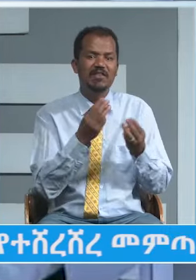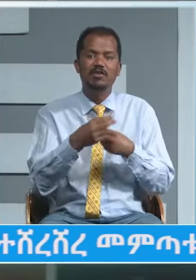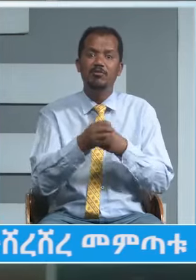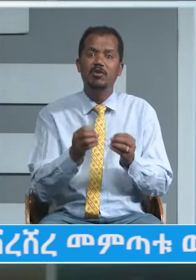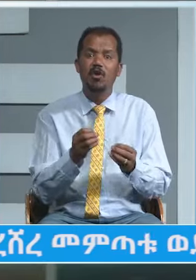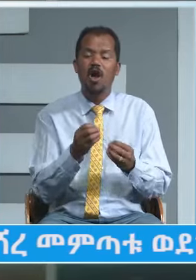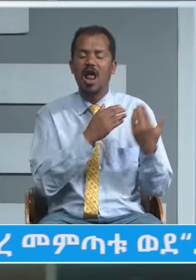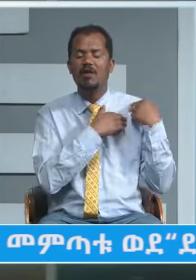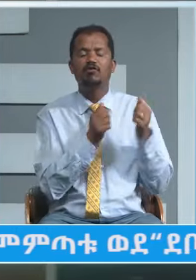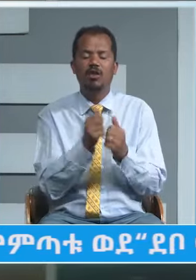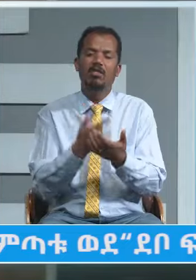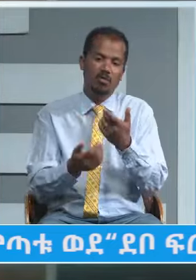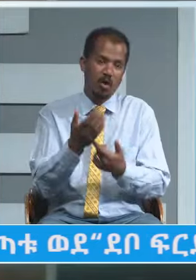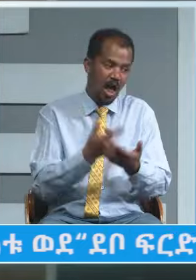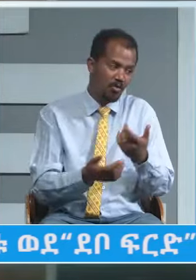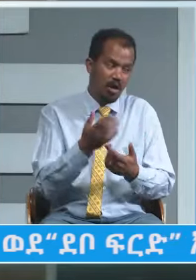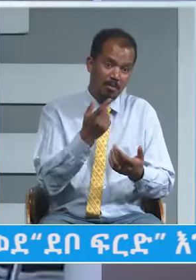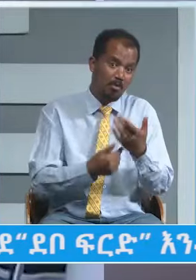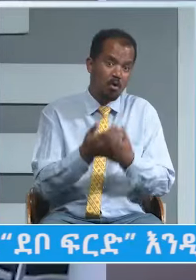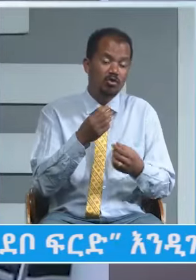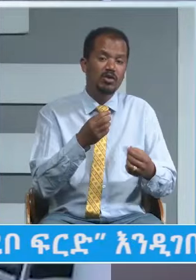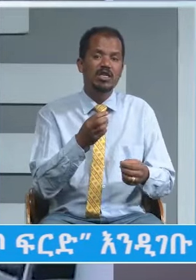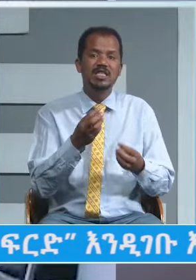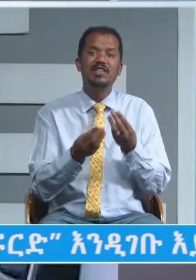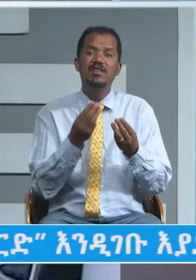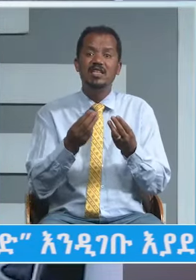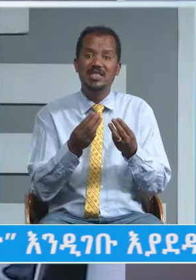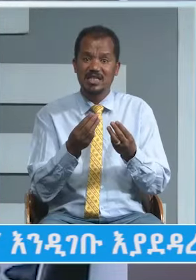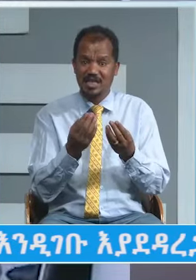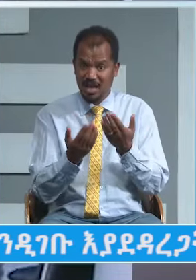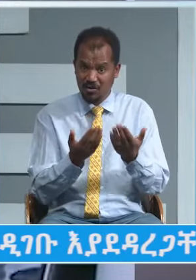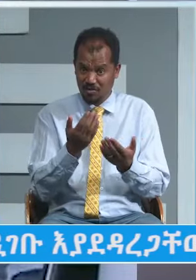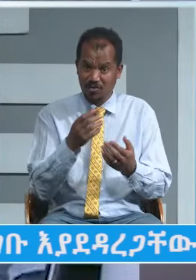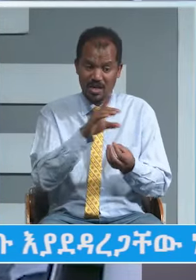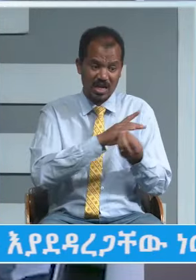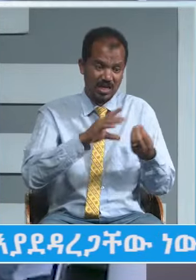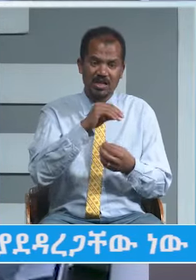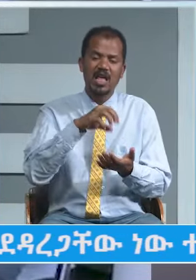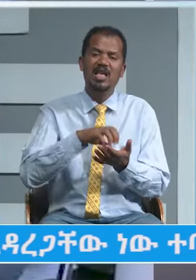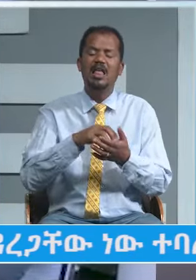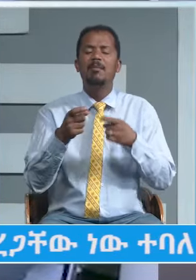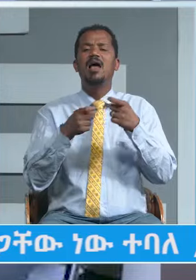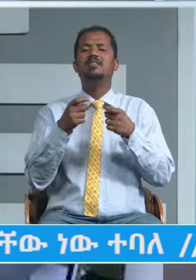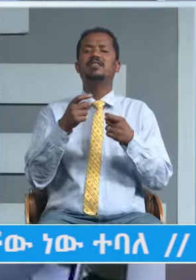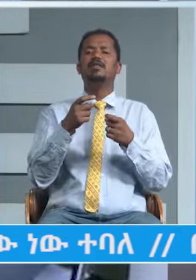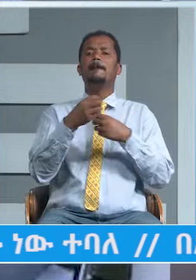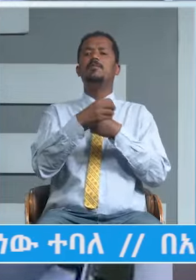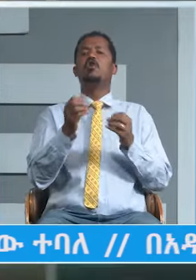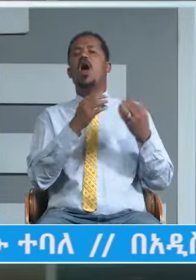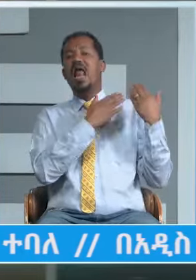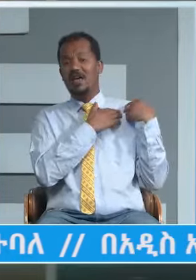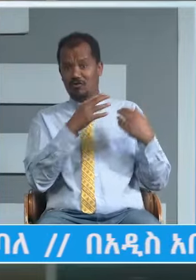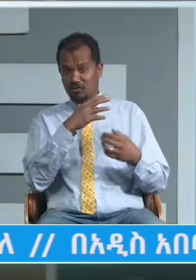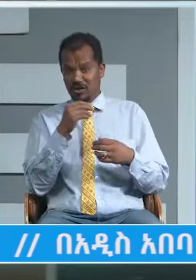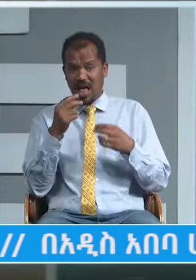ቢሮ ኃላፊዎች ጋር ተወያይቷል። በውይይቱም የሲቪል ሰርቪስ ኮሚሽነር መኩሪያ ኃይሌ የክልልና የከተማ አስተዳደር ሲቪል ሰርቪስ ቢሮ